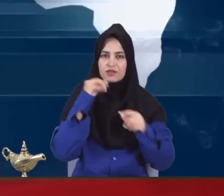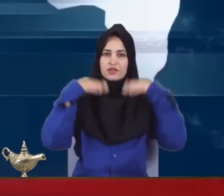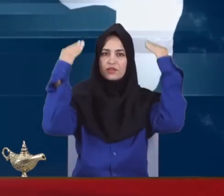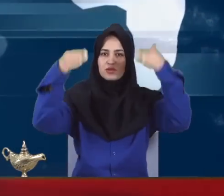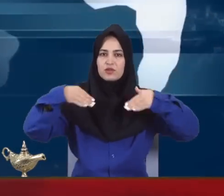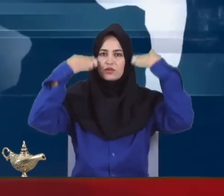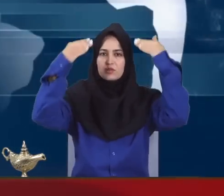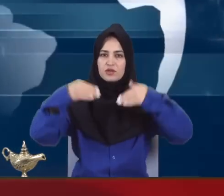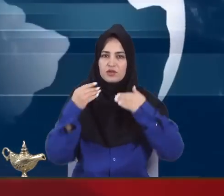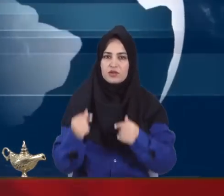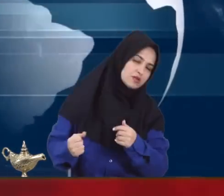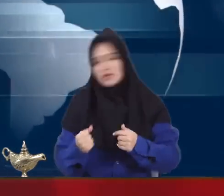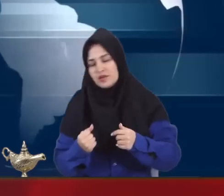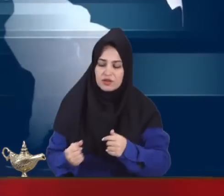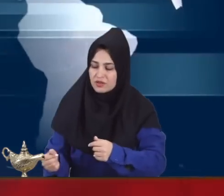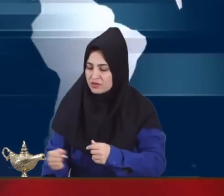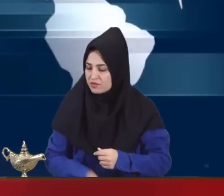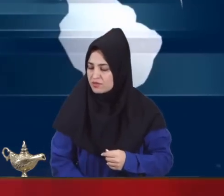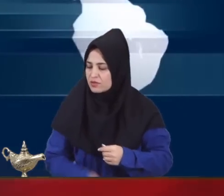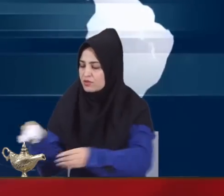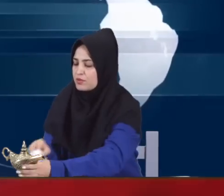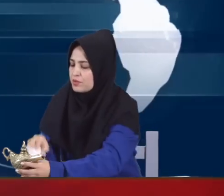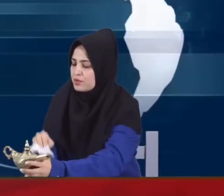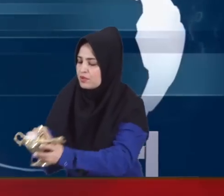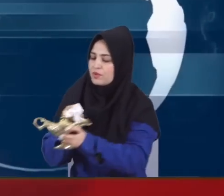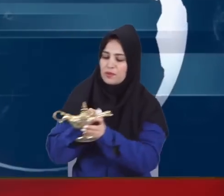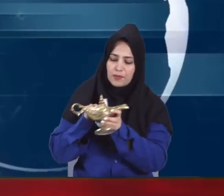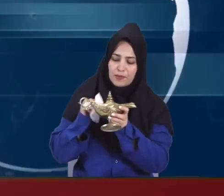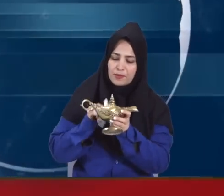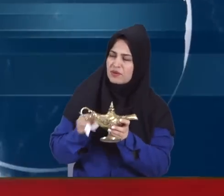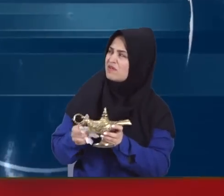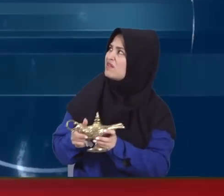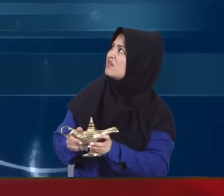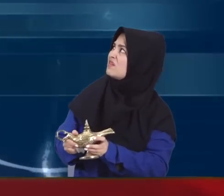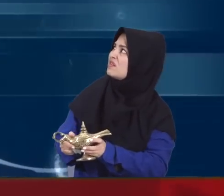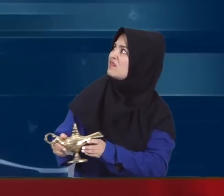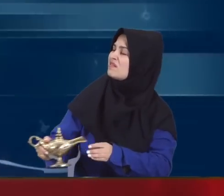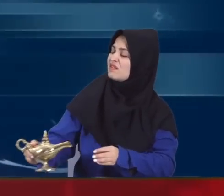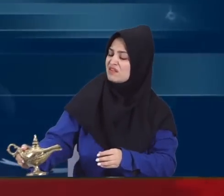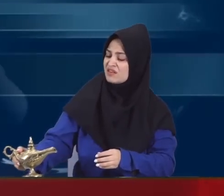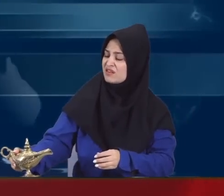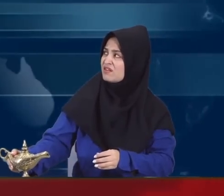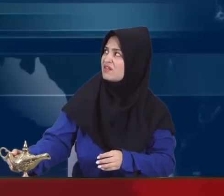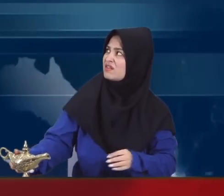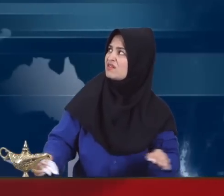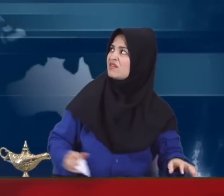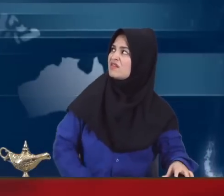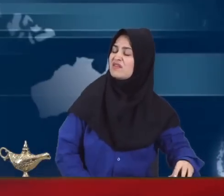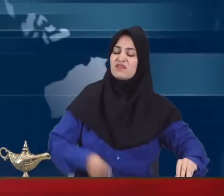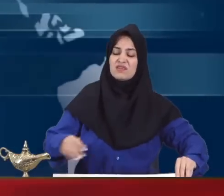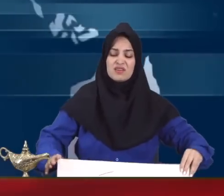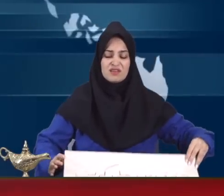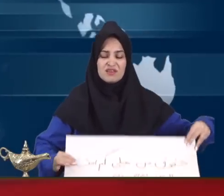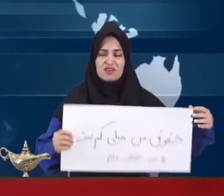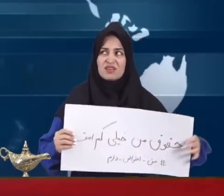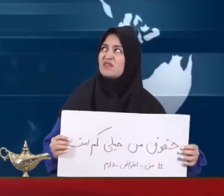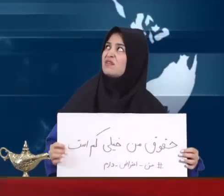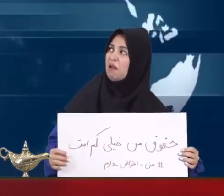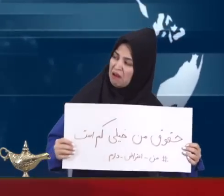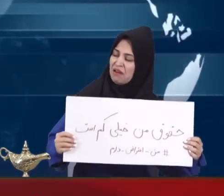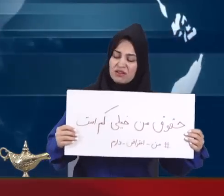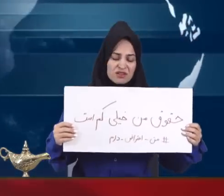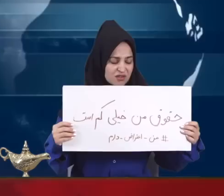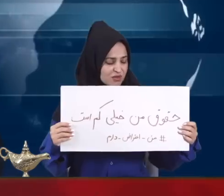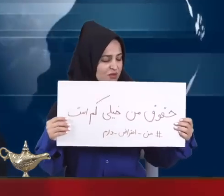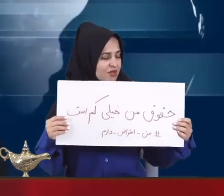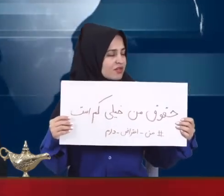شکایت کردند. ببینید قهرمان، نمیدونم حالا یه بقول معروف خدا بهش یه قد بلندی داده بود، آقا هر کی یه سانتی